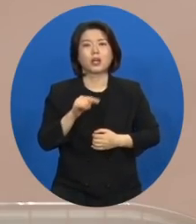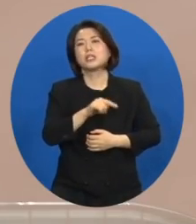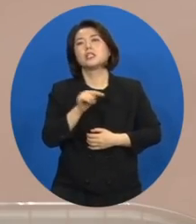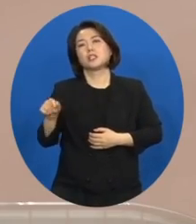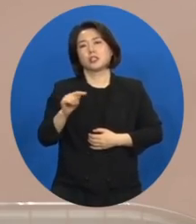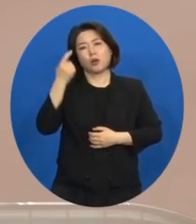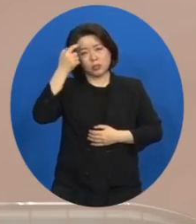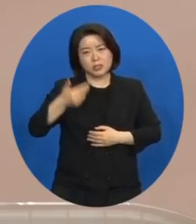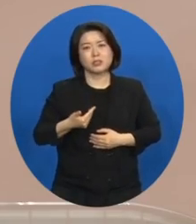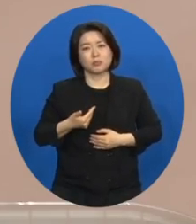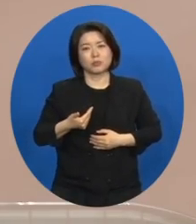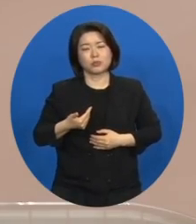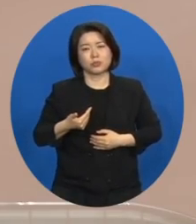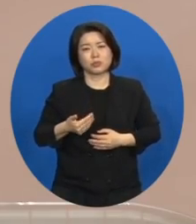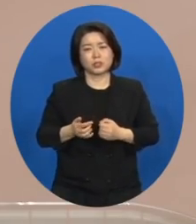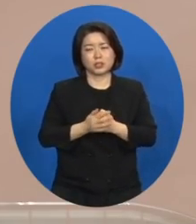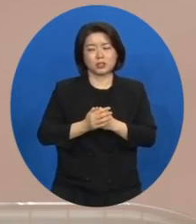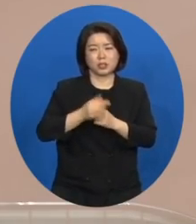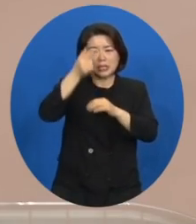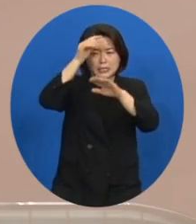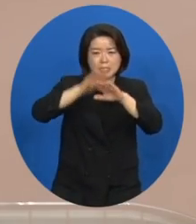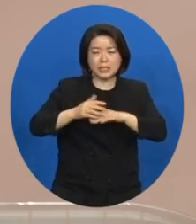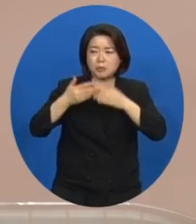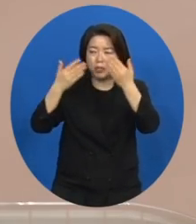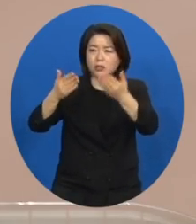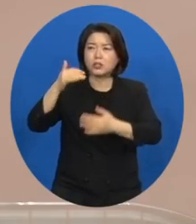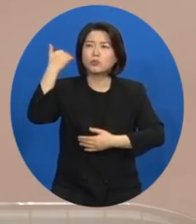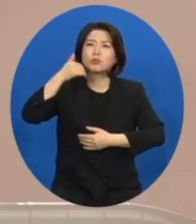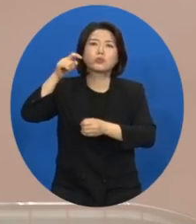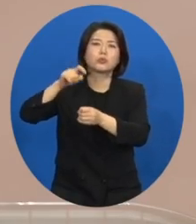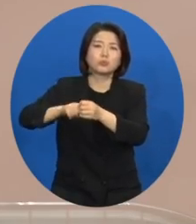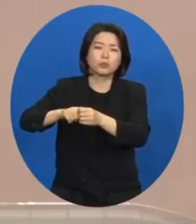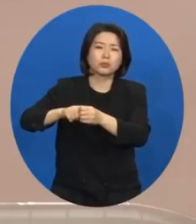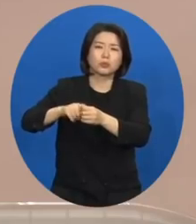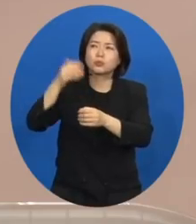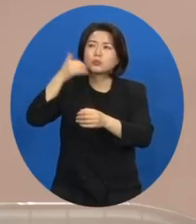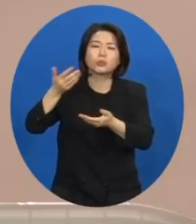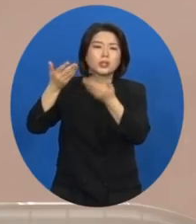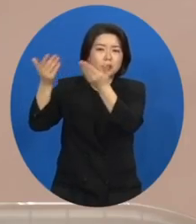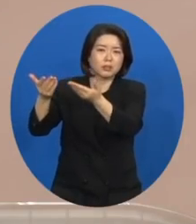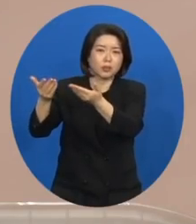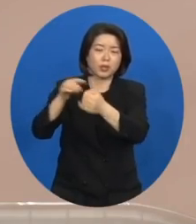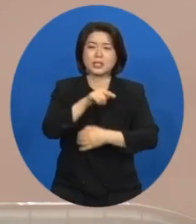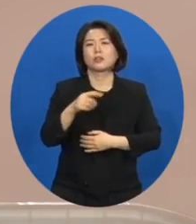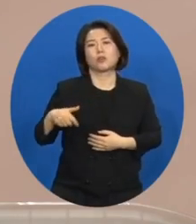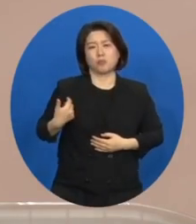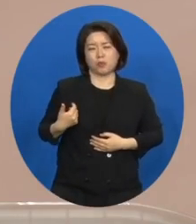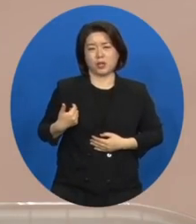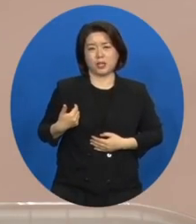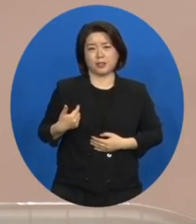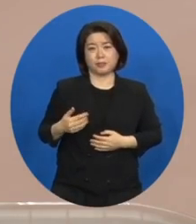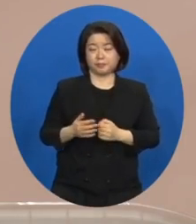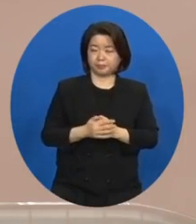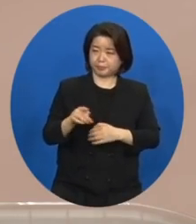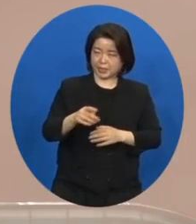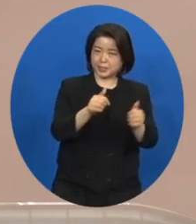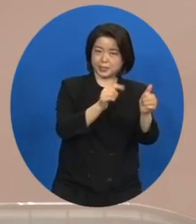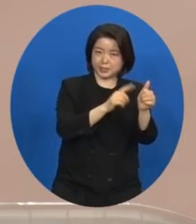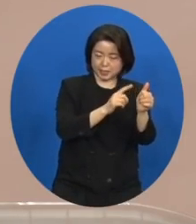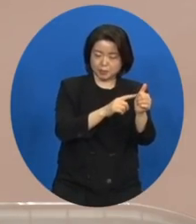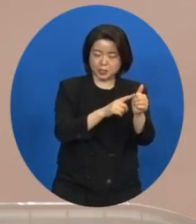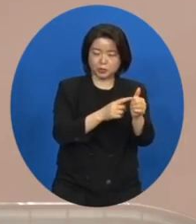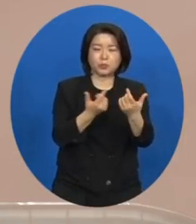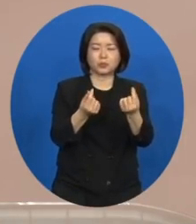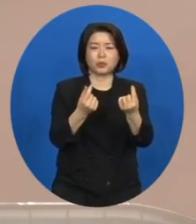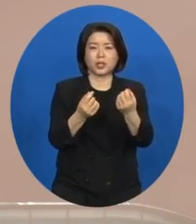그런데 예배 대상을 알지 못했다는 거예요 이 남자도 마찬가지 성 돈대 예배 대해서는 찾지